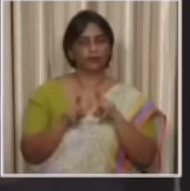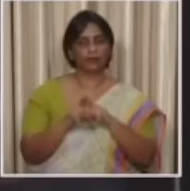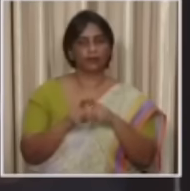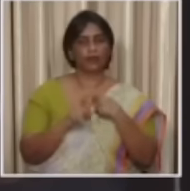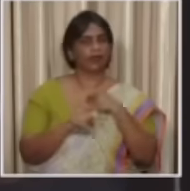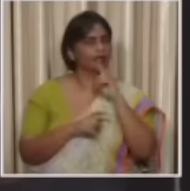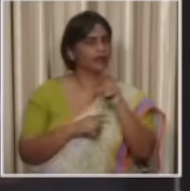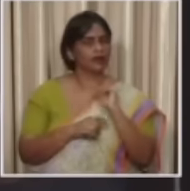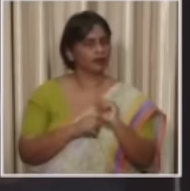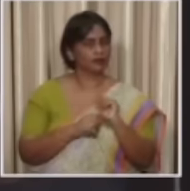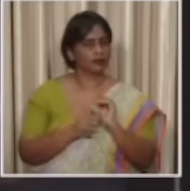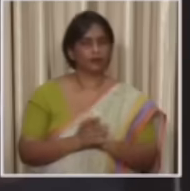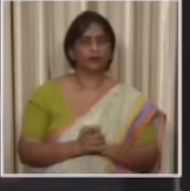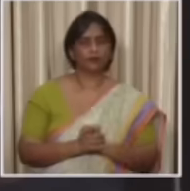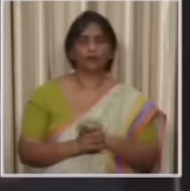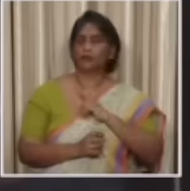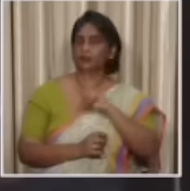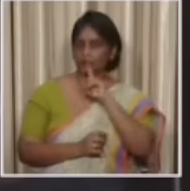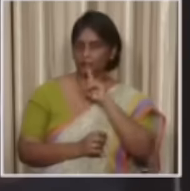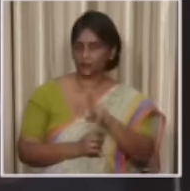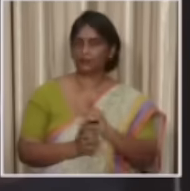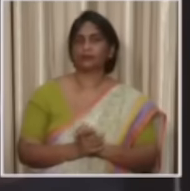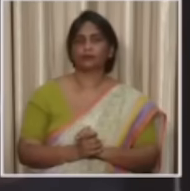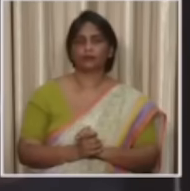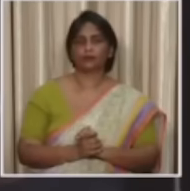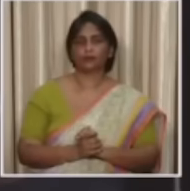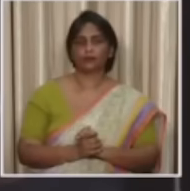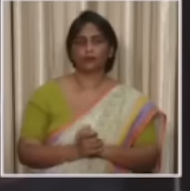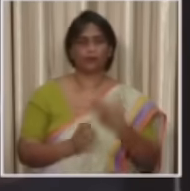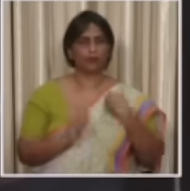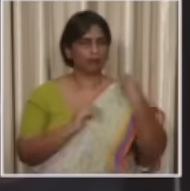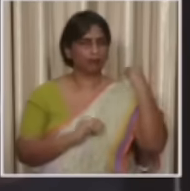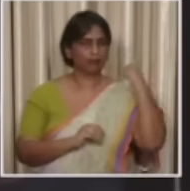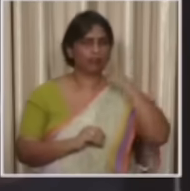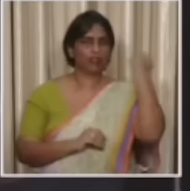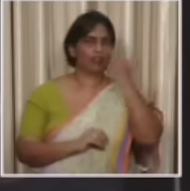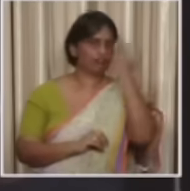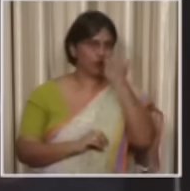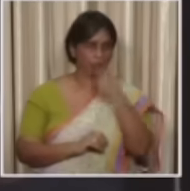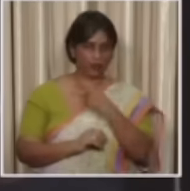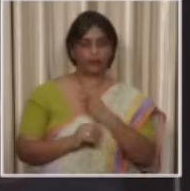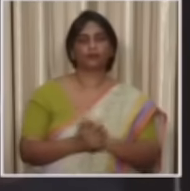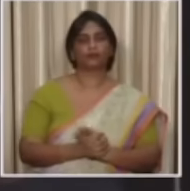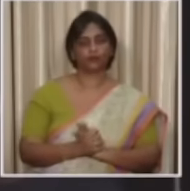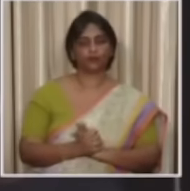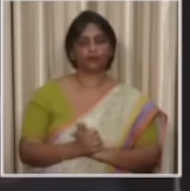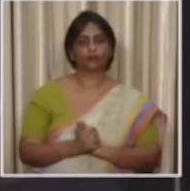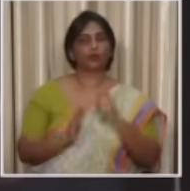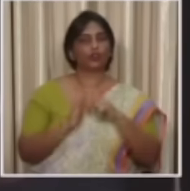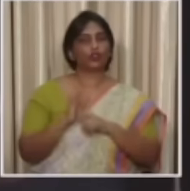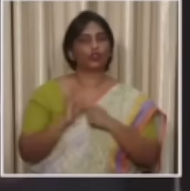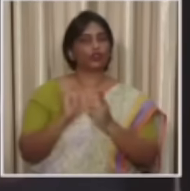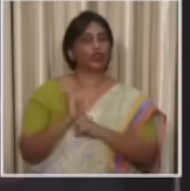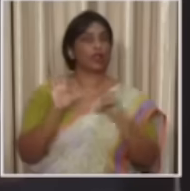මං එහෙම කියන්නේ? මං එහෙම කියන්නේ දැන් මේ ළඟදී රැස්වීමක් තිබ්බ කඩුතර. ජූලි 7